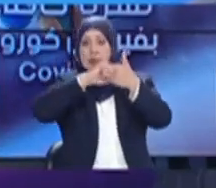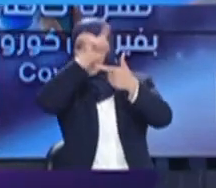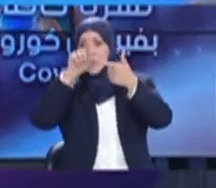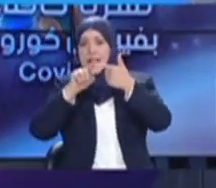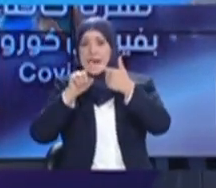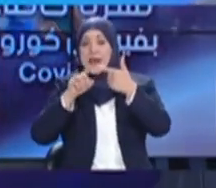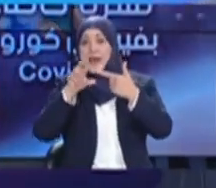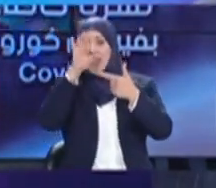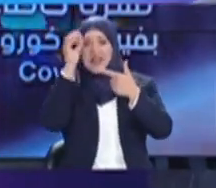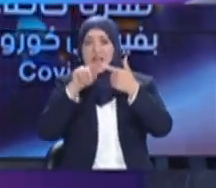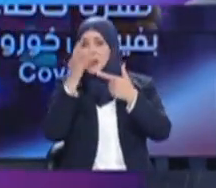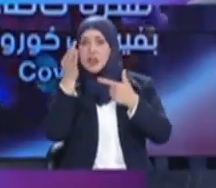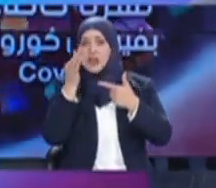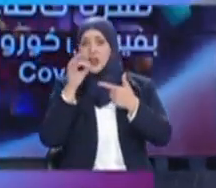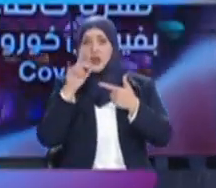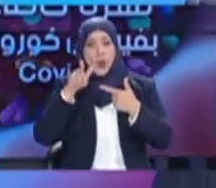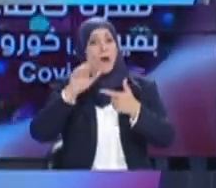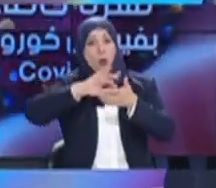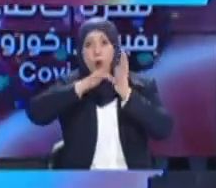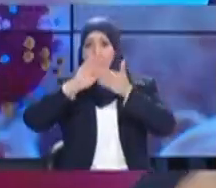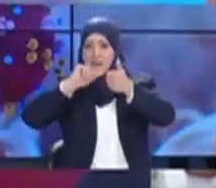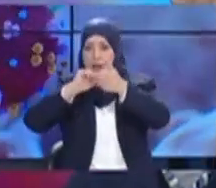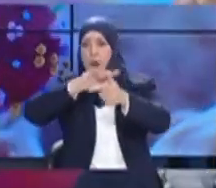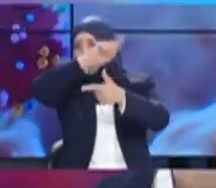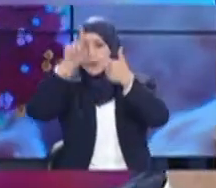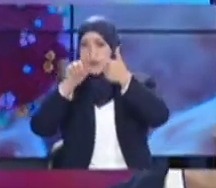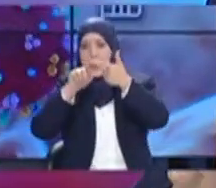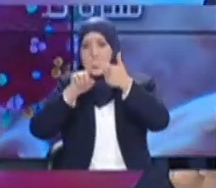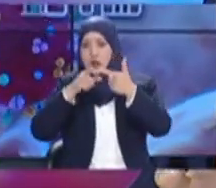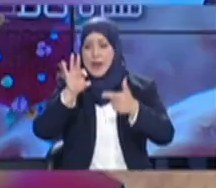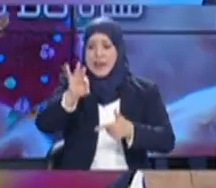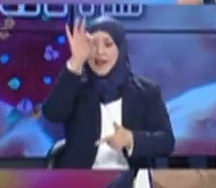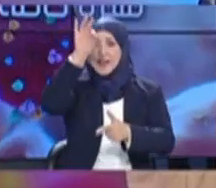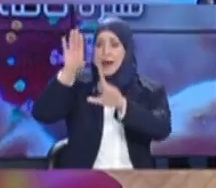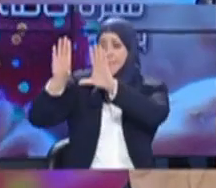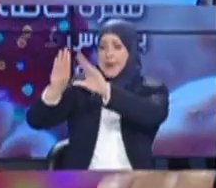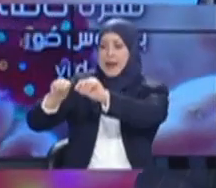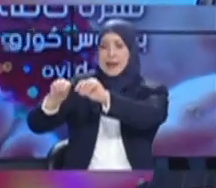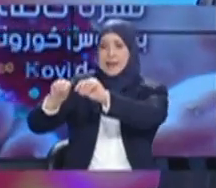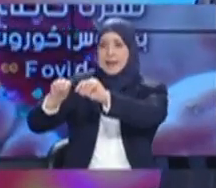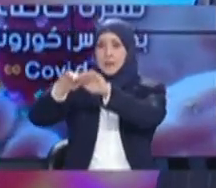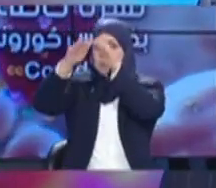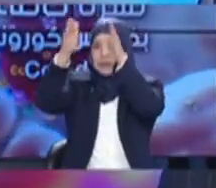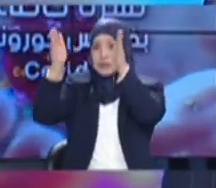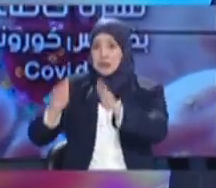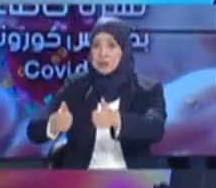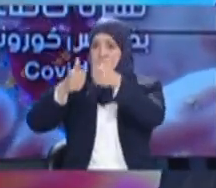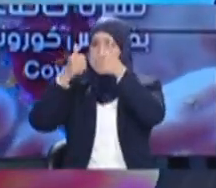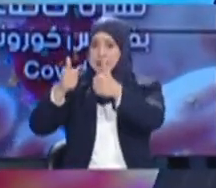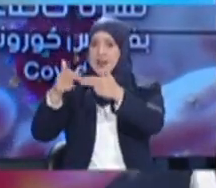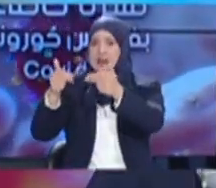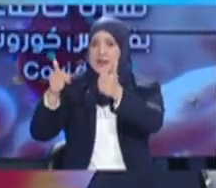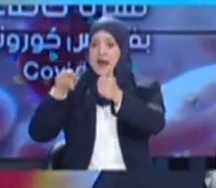الثاني وهو اللي رس عليه الرأي في الأخر هو كونه نختاروا بقعة تكون مؤهلة باش نجعلوها